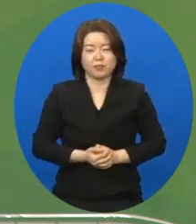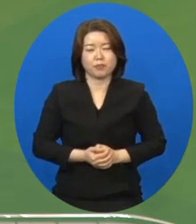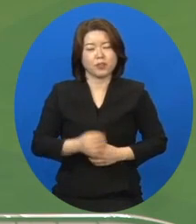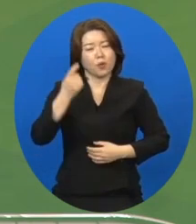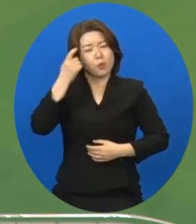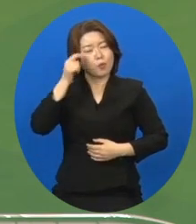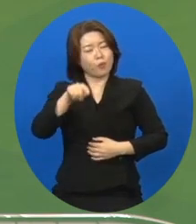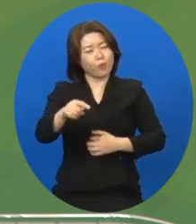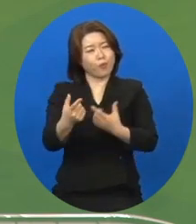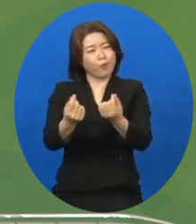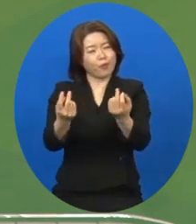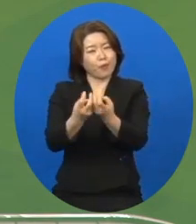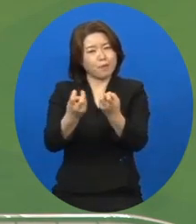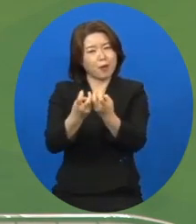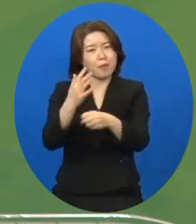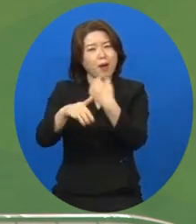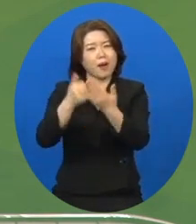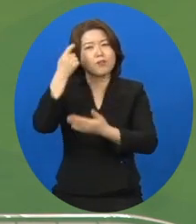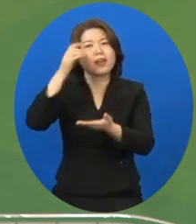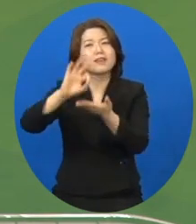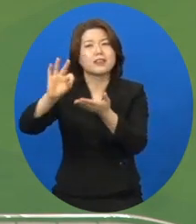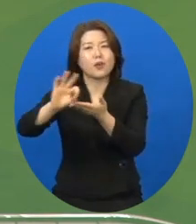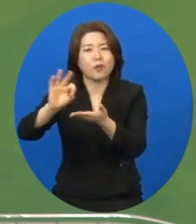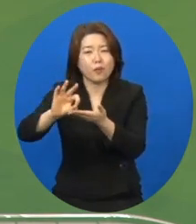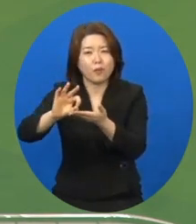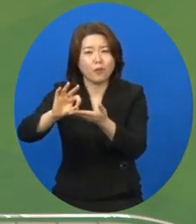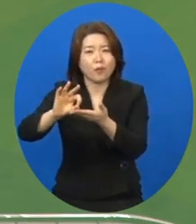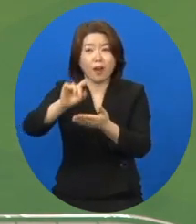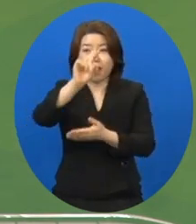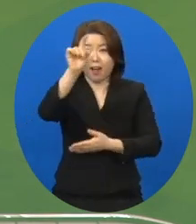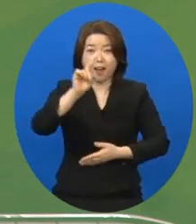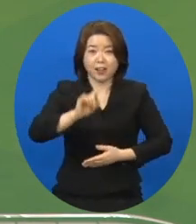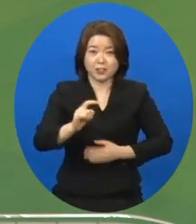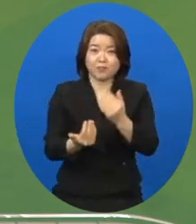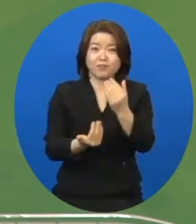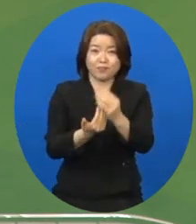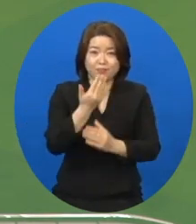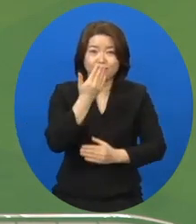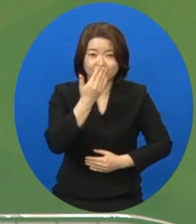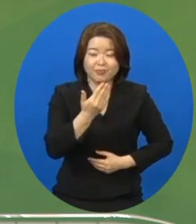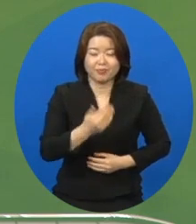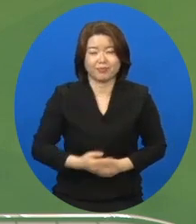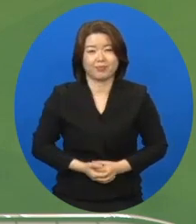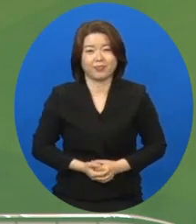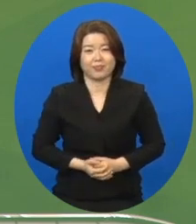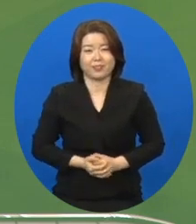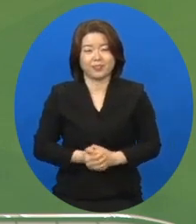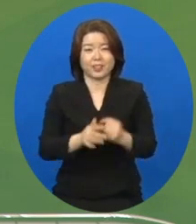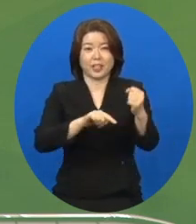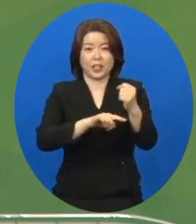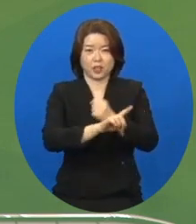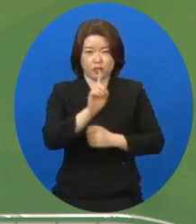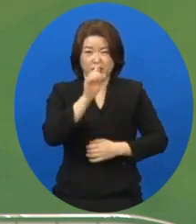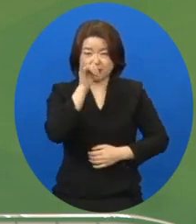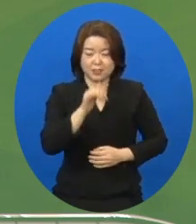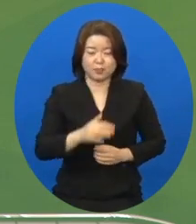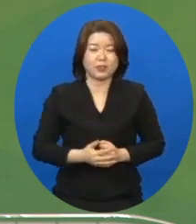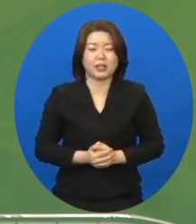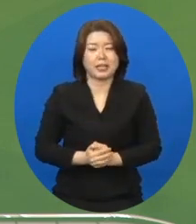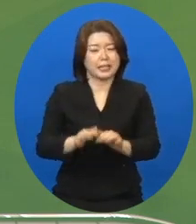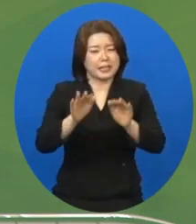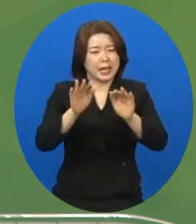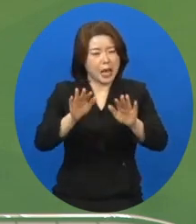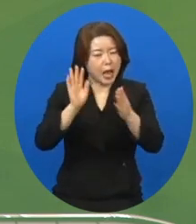이런 방법을 쓰셨을까 하는 질문이 생기게 됩니다. 이유는 이제부터